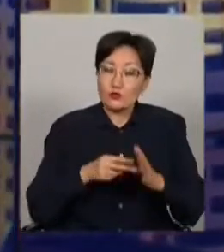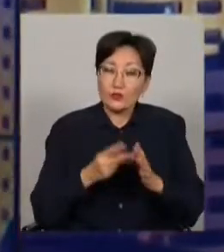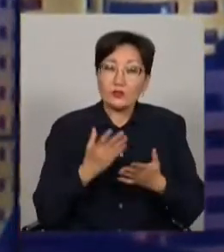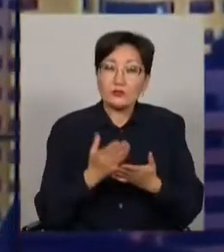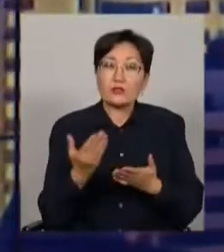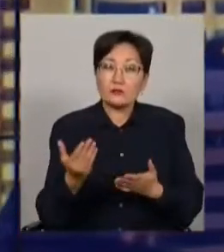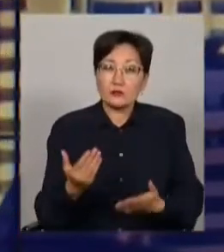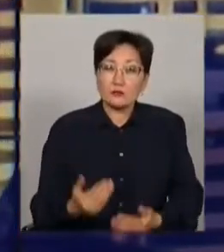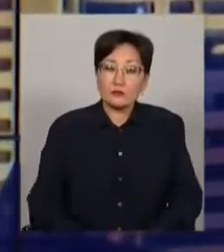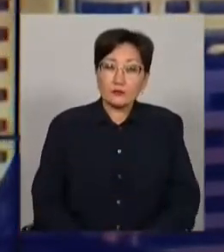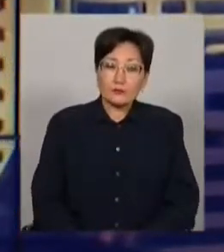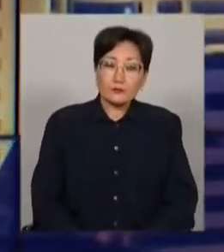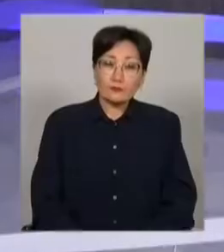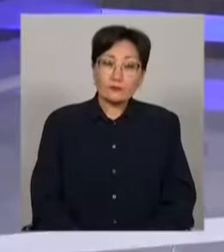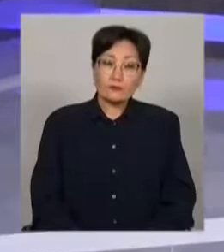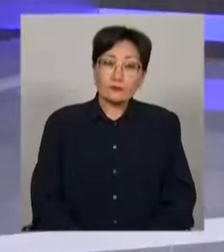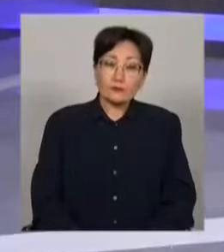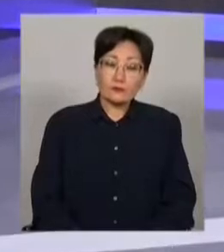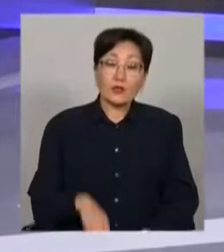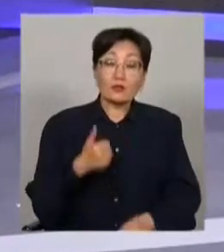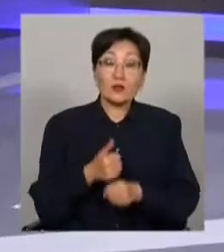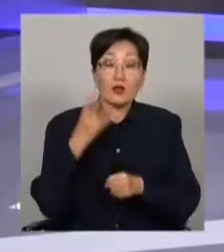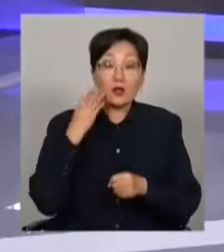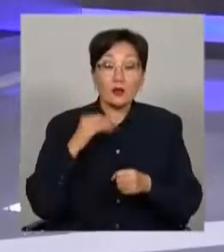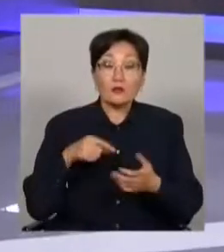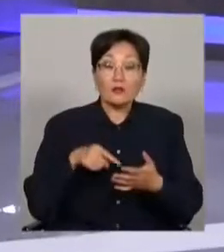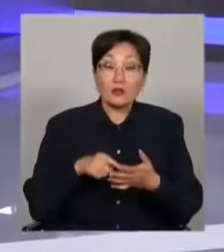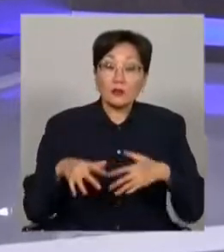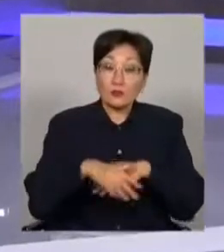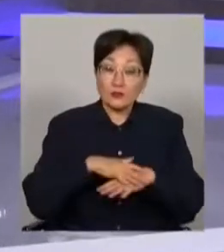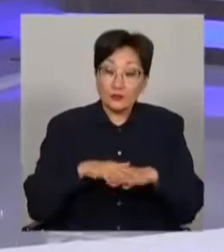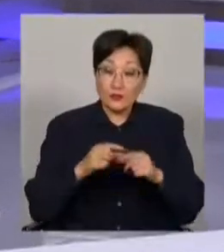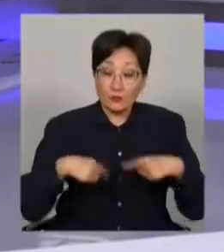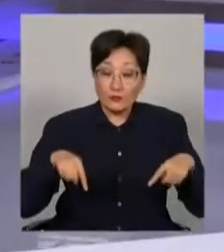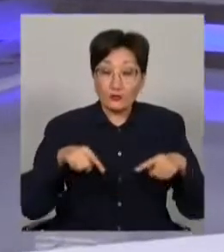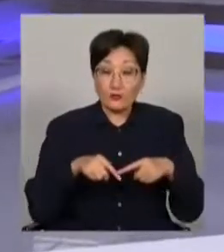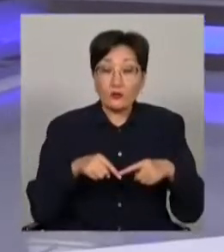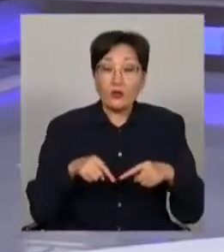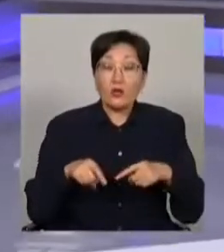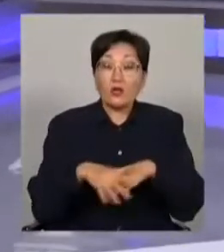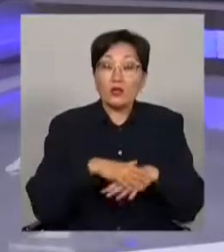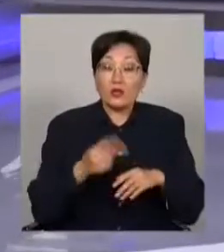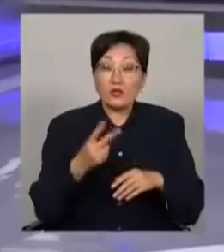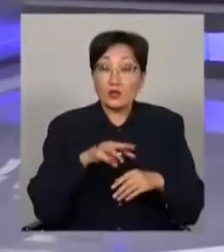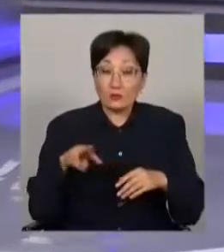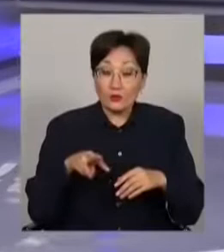отырсыздар? Негізі Алматы қалалық қоғамдық кеңес осы қала жұртшылығын 2 миллионға жуық